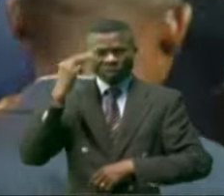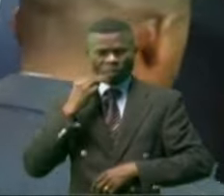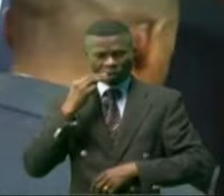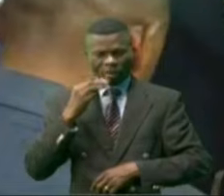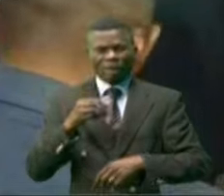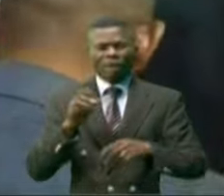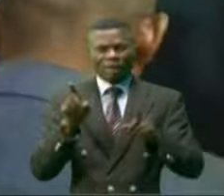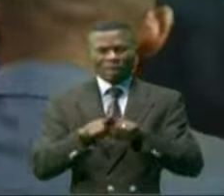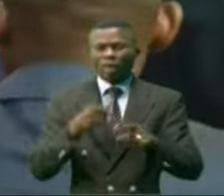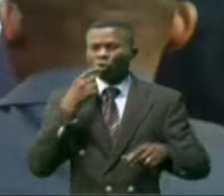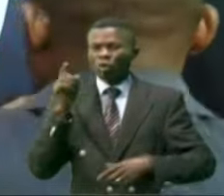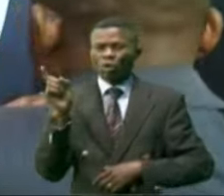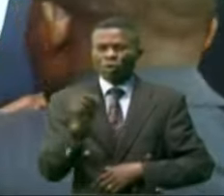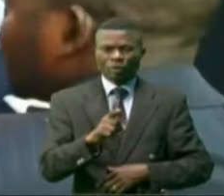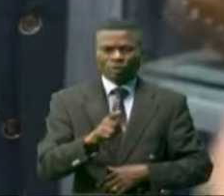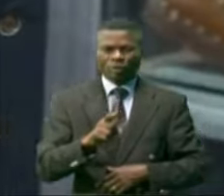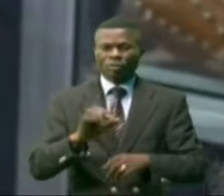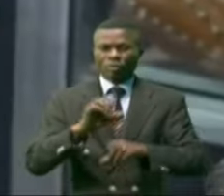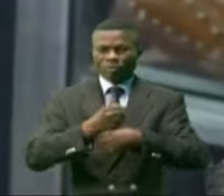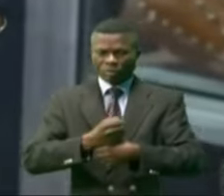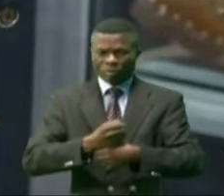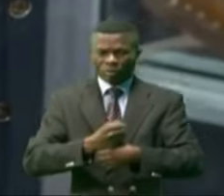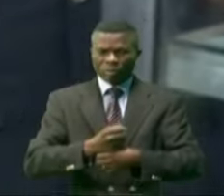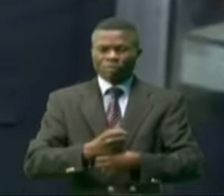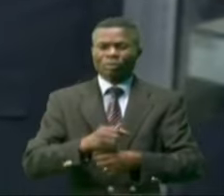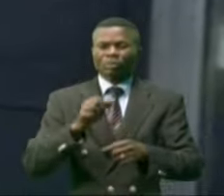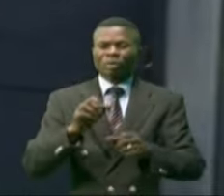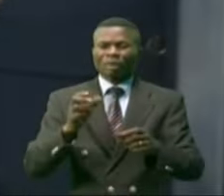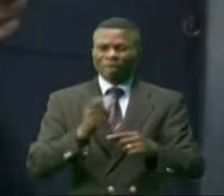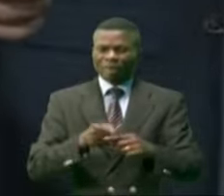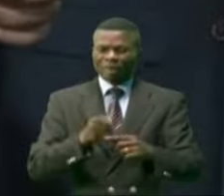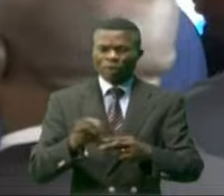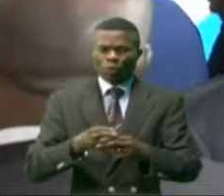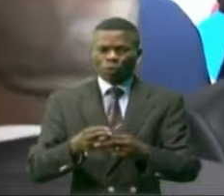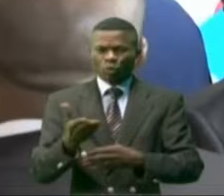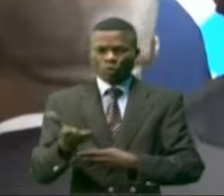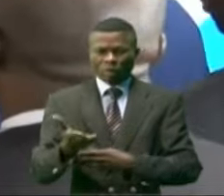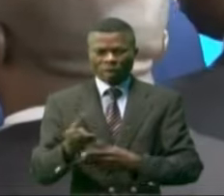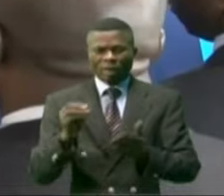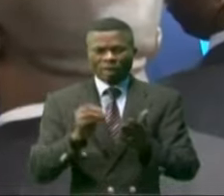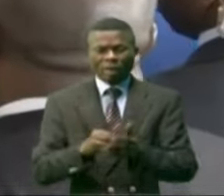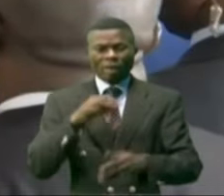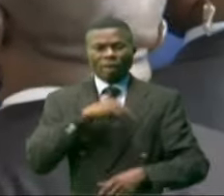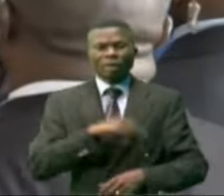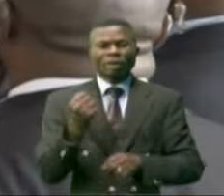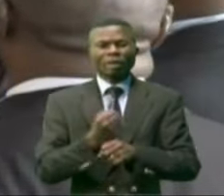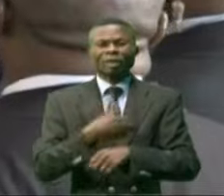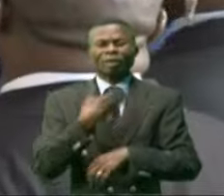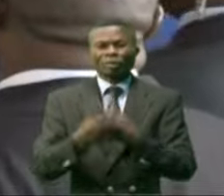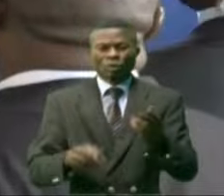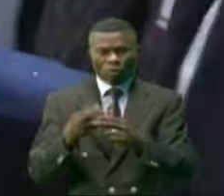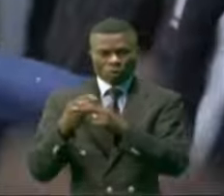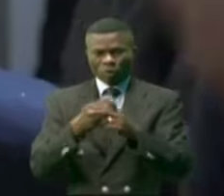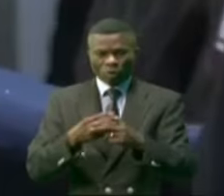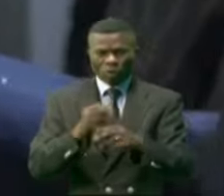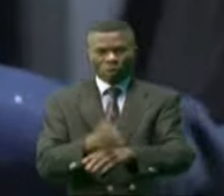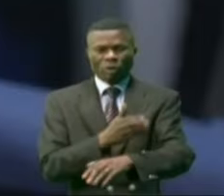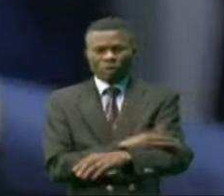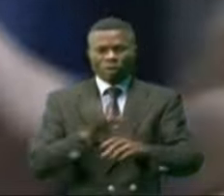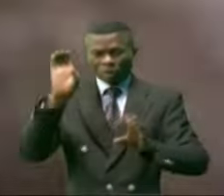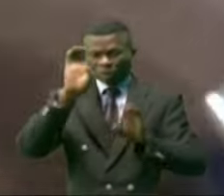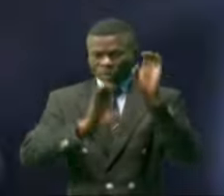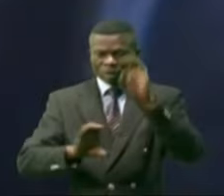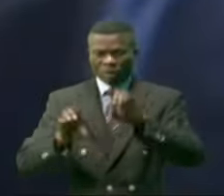tenante instruit la mise en place dans un plus bref délai. Elle aura pour mission de veiller au progrès